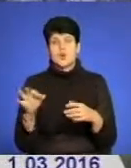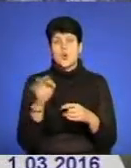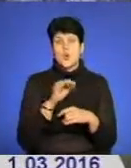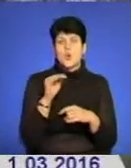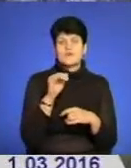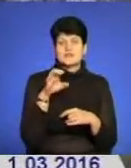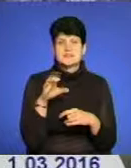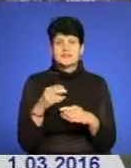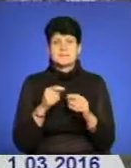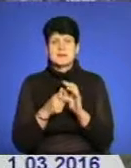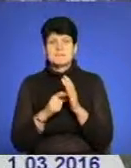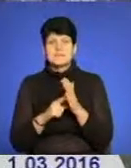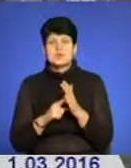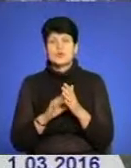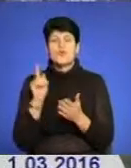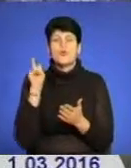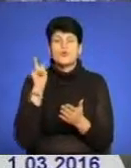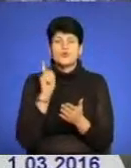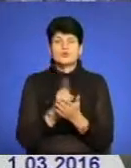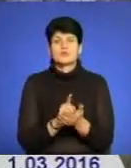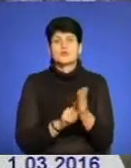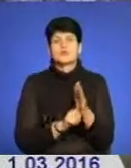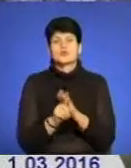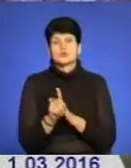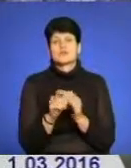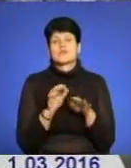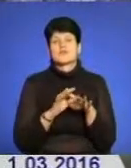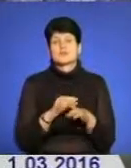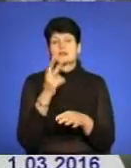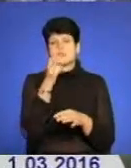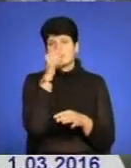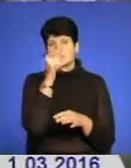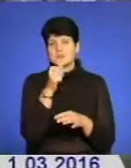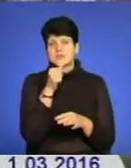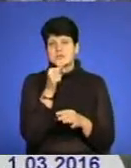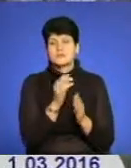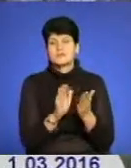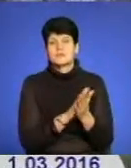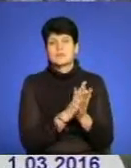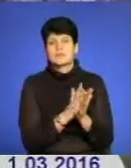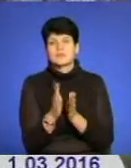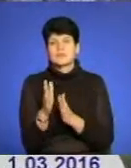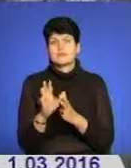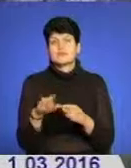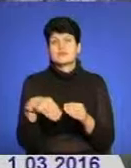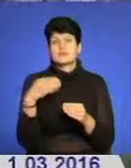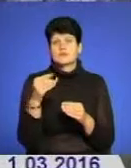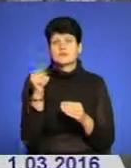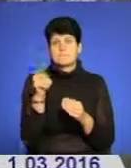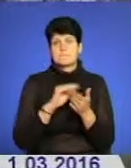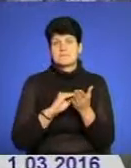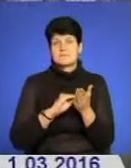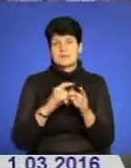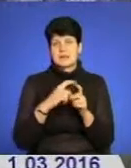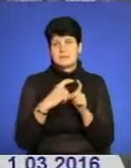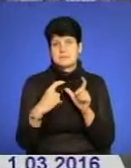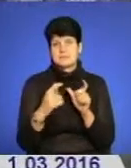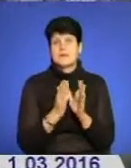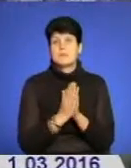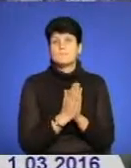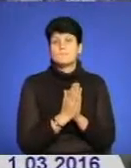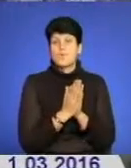приміщення чи щось інше. Обов'язково на початку проведення двомісячника благоустрою ми вручаємо їм приписи, в якому